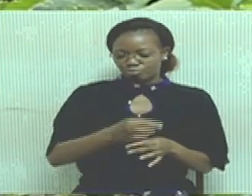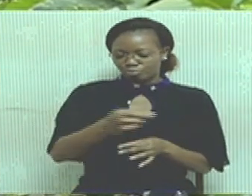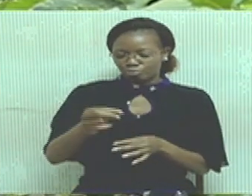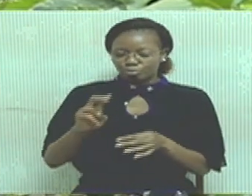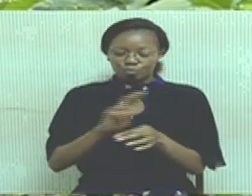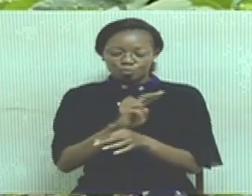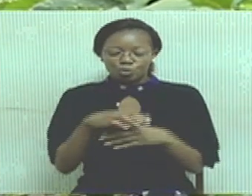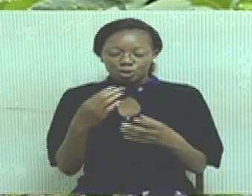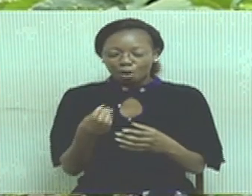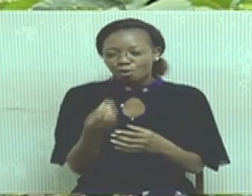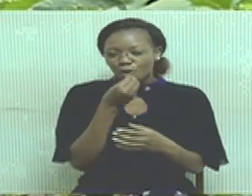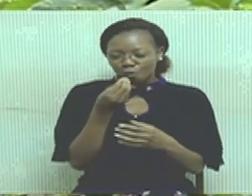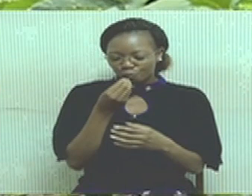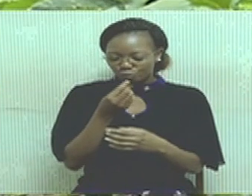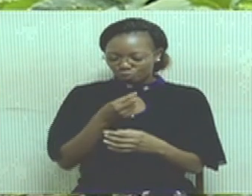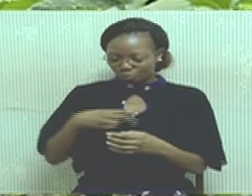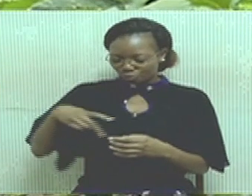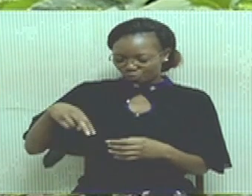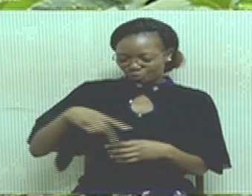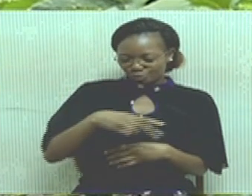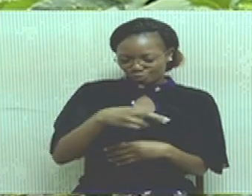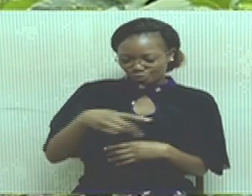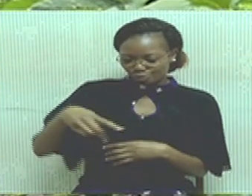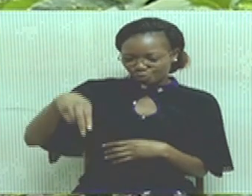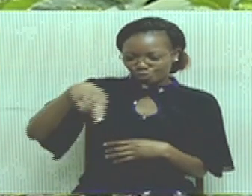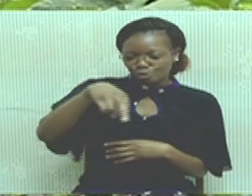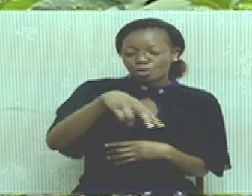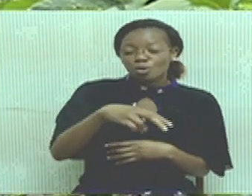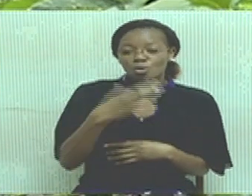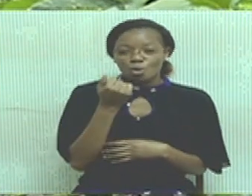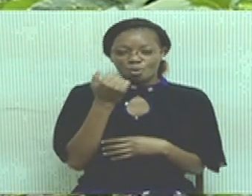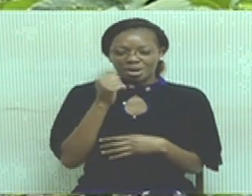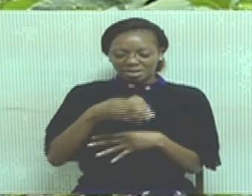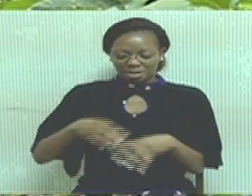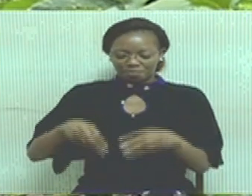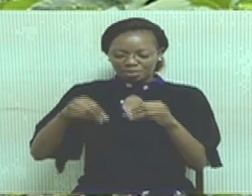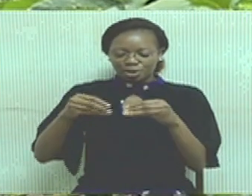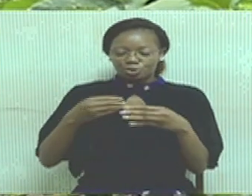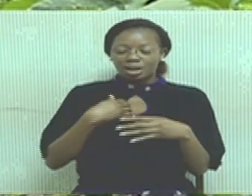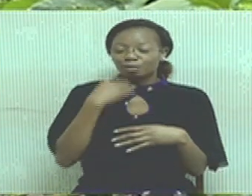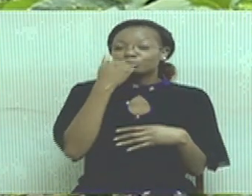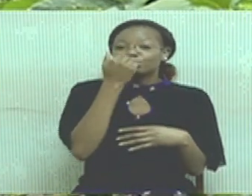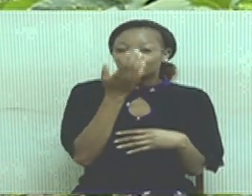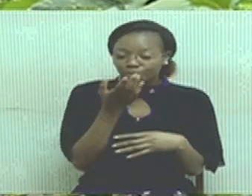maji, because kama ni soilless hydroponics hautumii mchanga, kumaanisha lazima